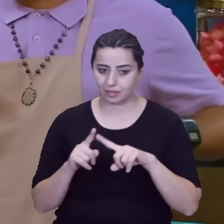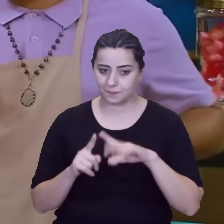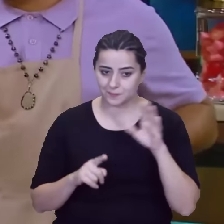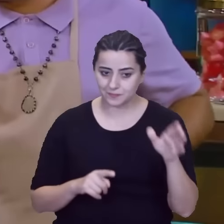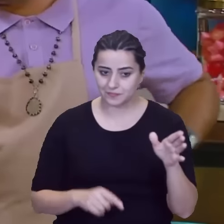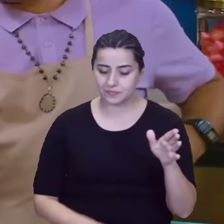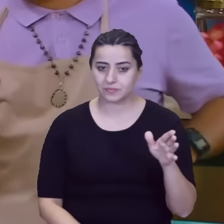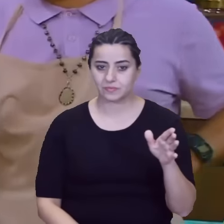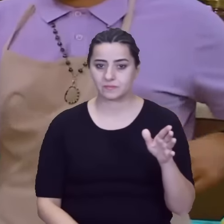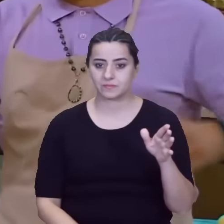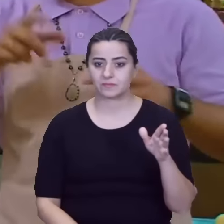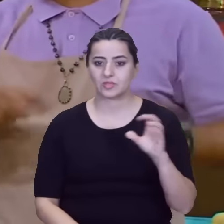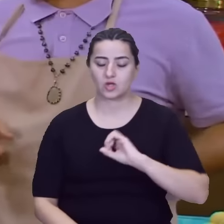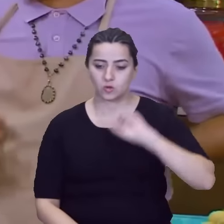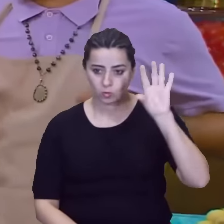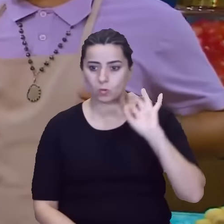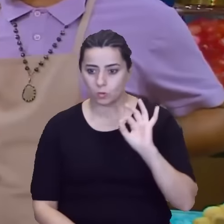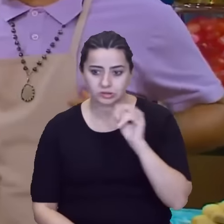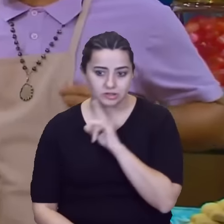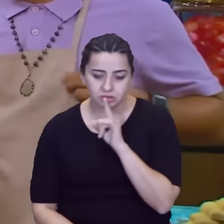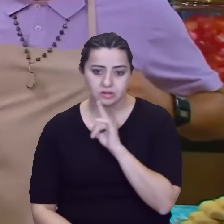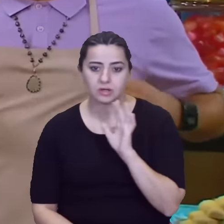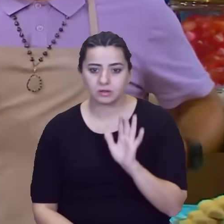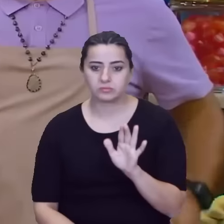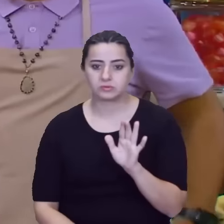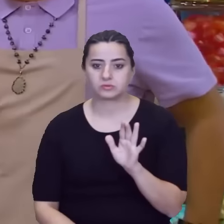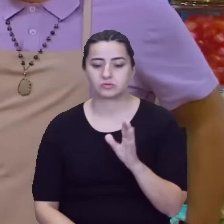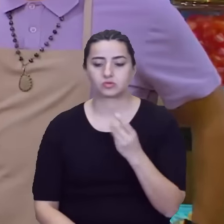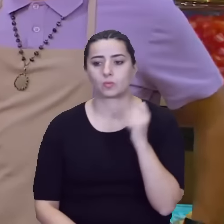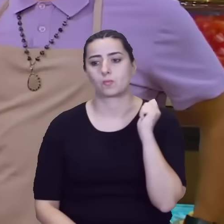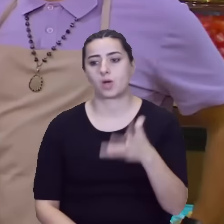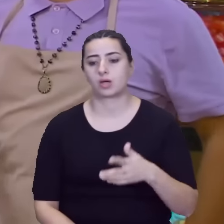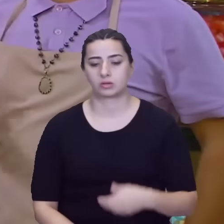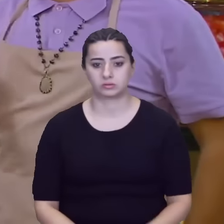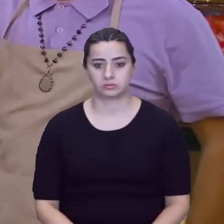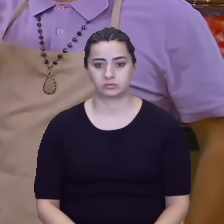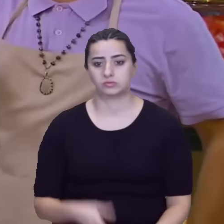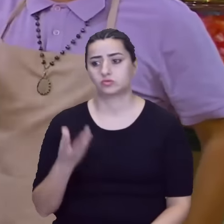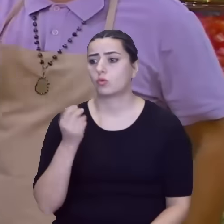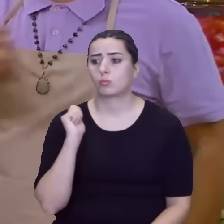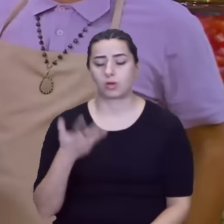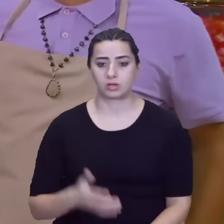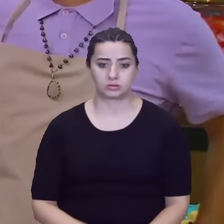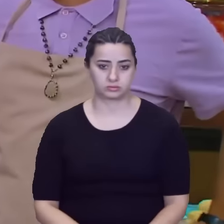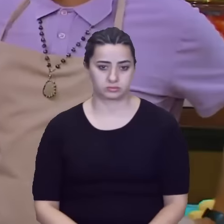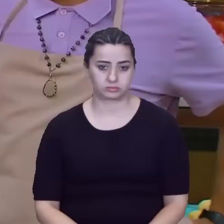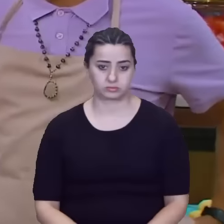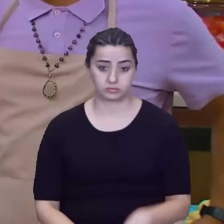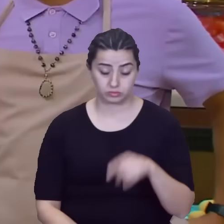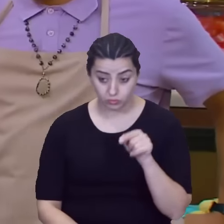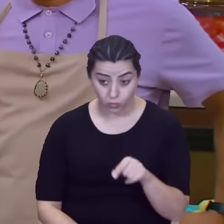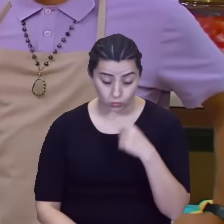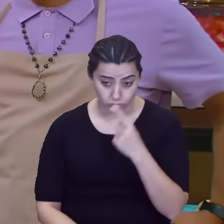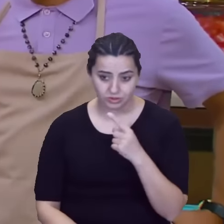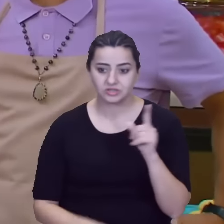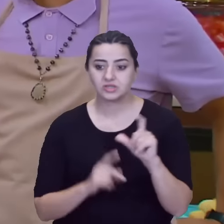Evet. Yollayacaktık İngiltere'ye işte. Ya çok pahalıymış yani. Of çok pahalı. İşte tam olarak